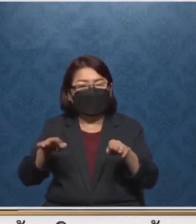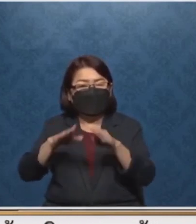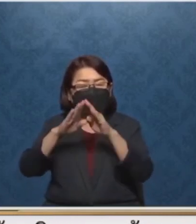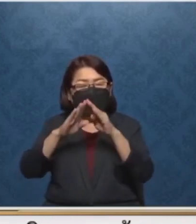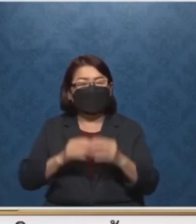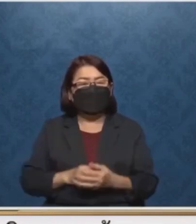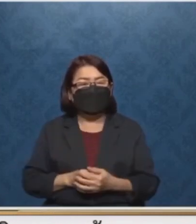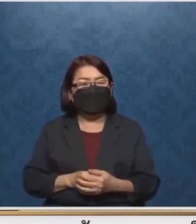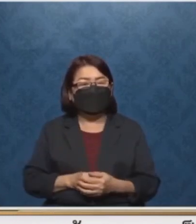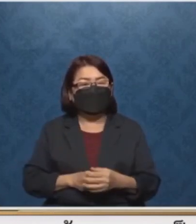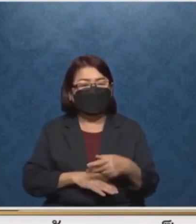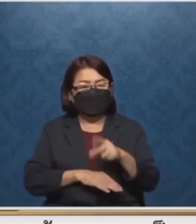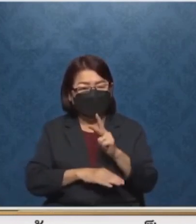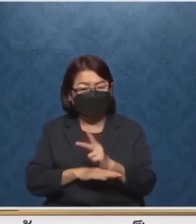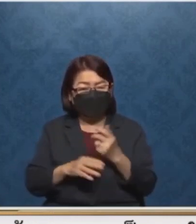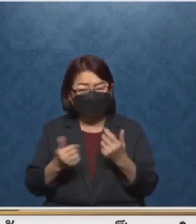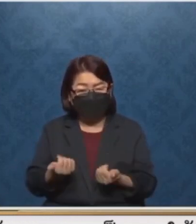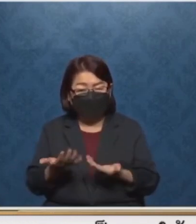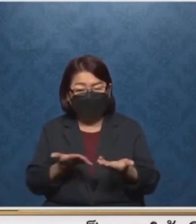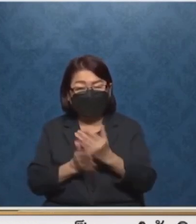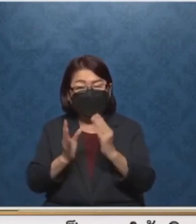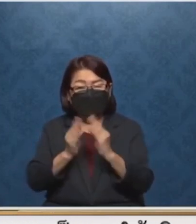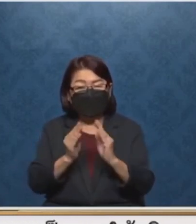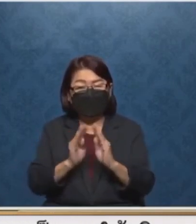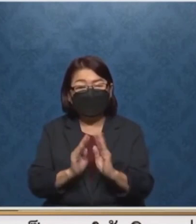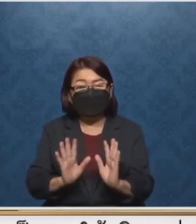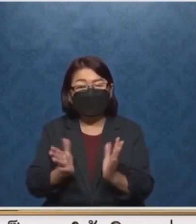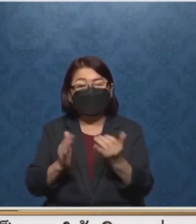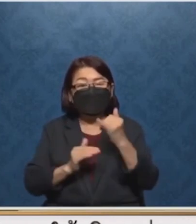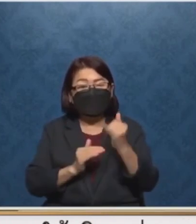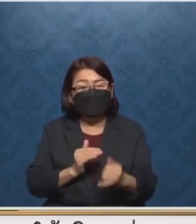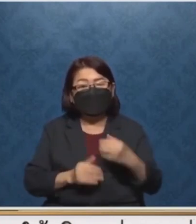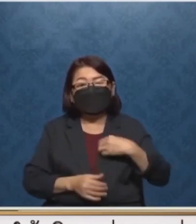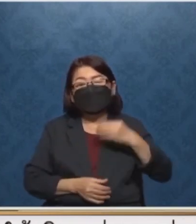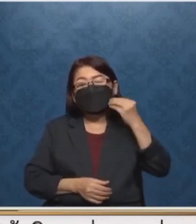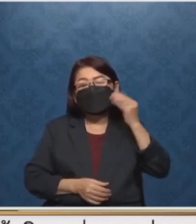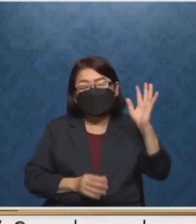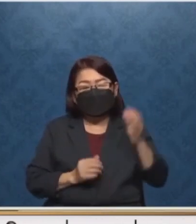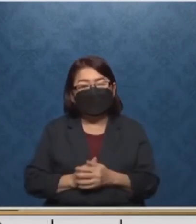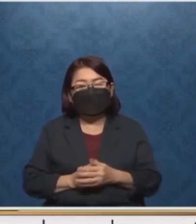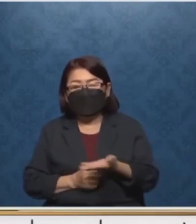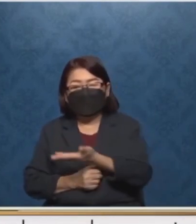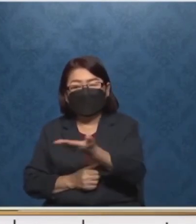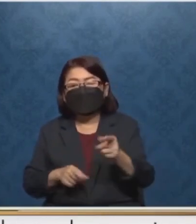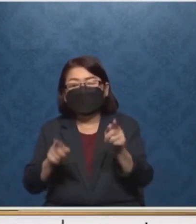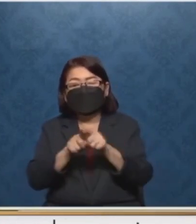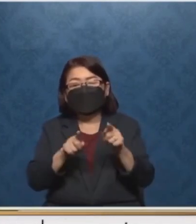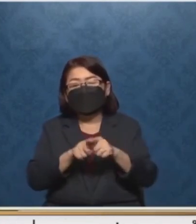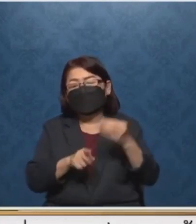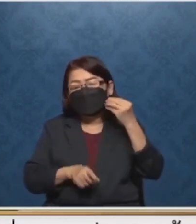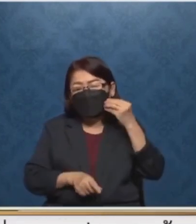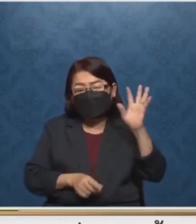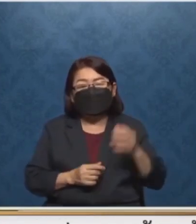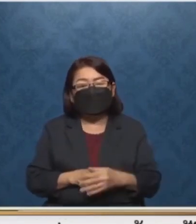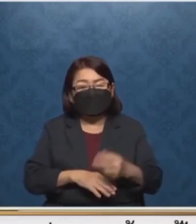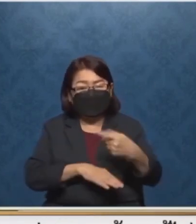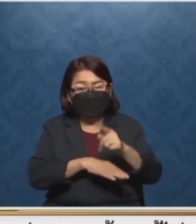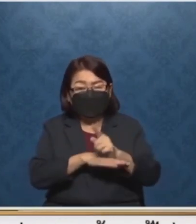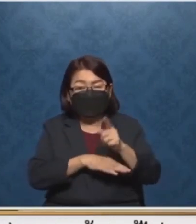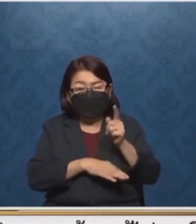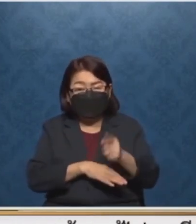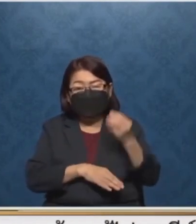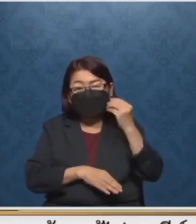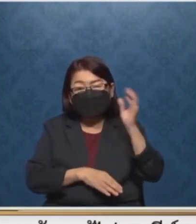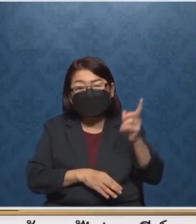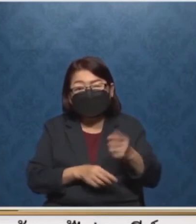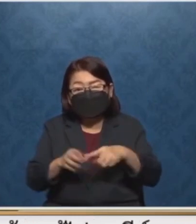วันนี้หลังจากเสร็จประชุมแล้วดิฉันกลับบ้านนะคะทุกคนในที่นี้กลับบ้านรวมทั้งคิดว่าท่านประธานก็คงไม่ได้ไปทะเลถล